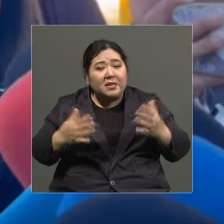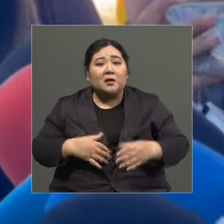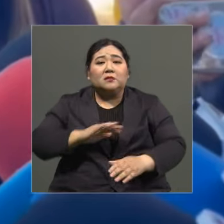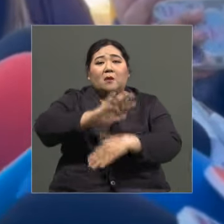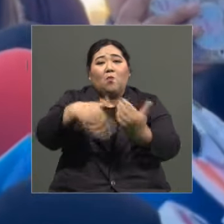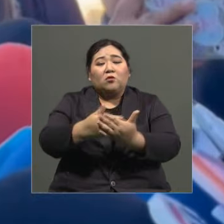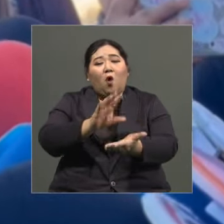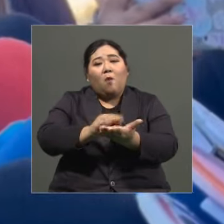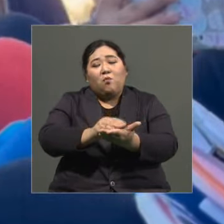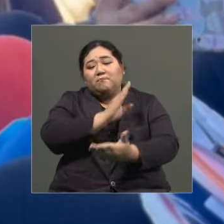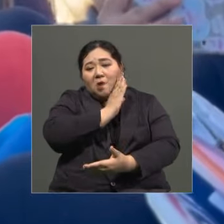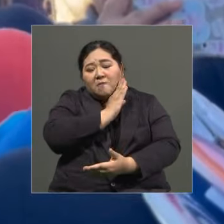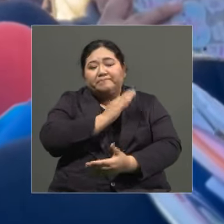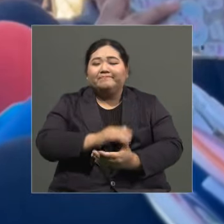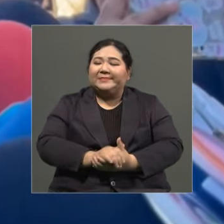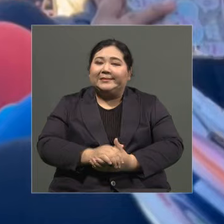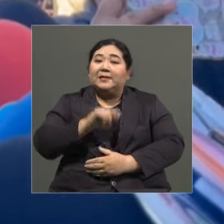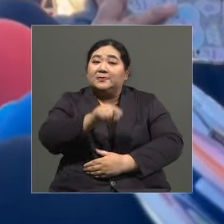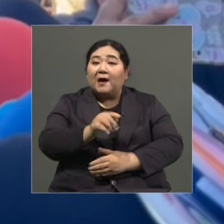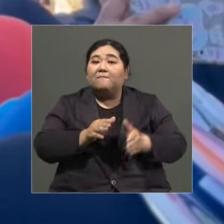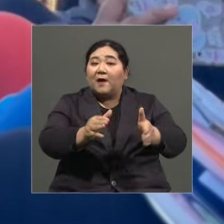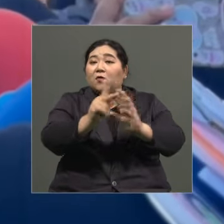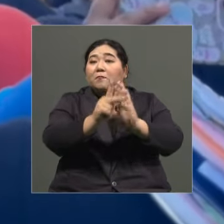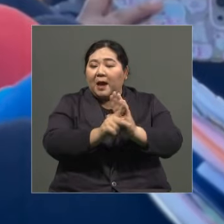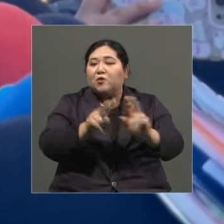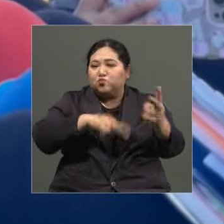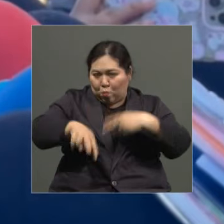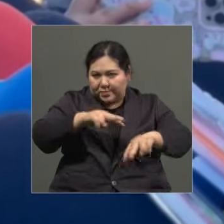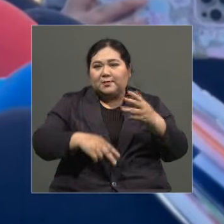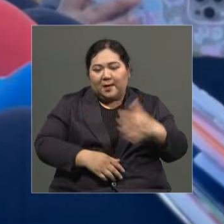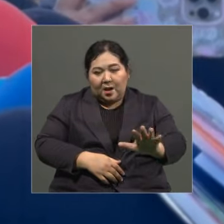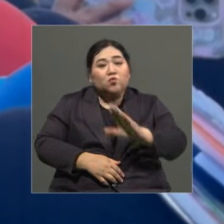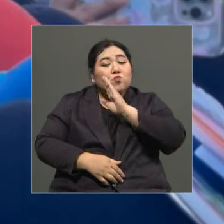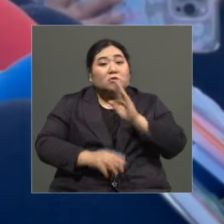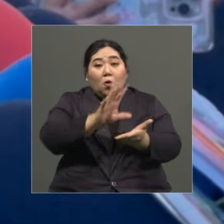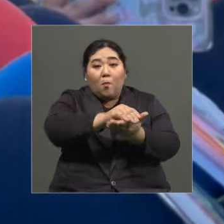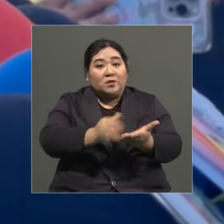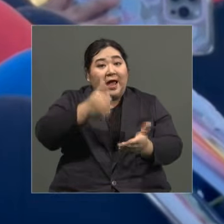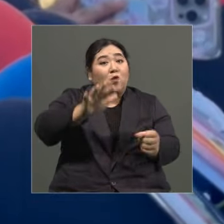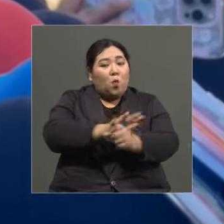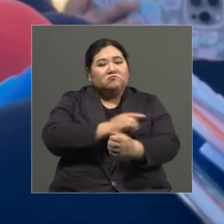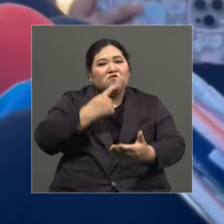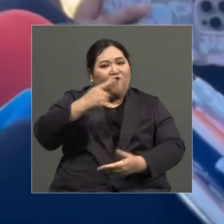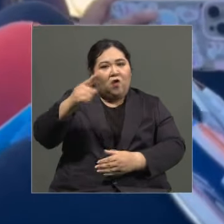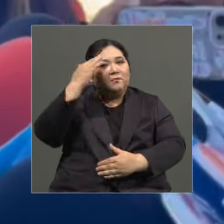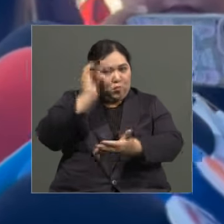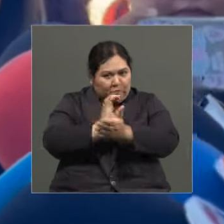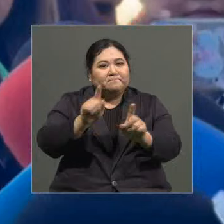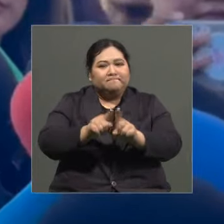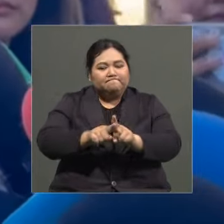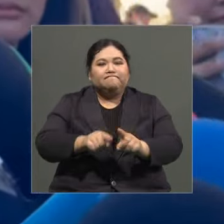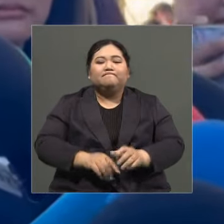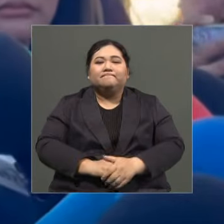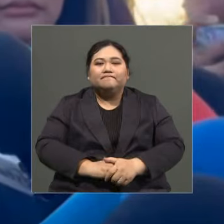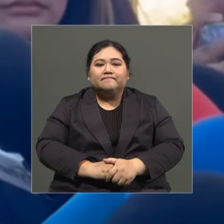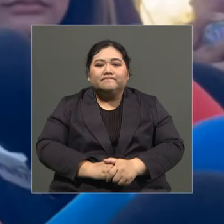ข้อมูลเท็จได้สั่งให้ฝ่ายกฎหมายเนี่ยดูในเรื่องของรายละเอียดแล้วถ้าได้ข้อมูลครบถ้วนก็จะแจ้งความดำเนินคดีต่อไป